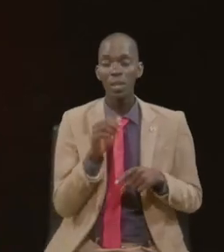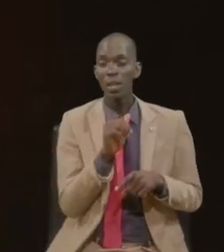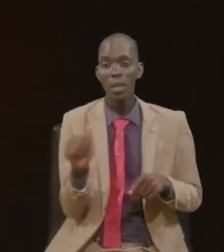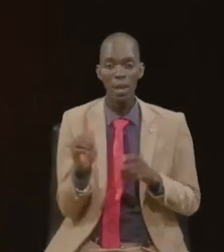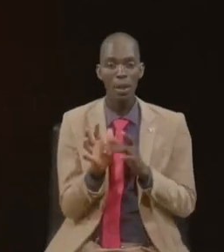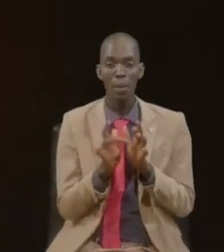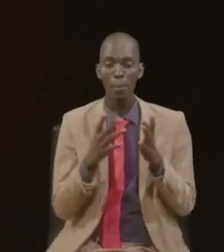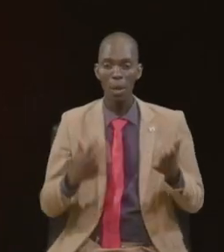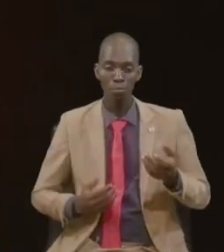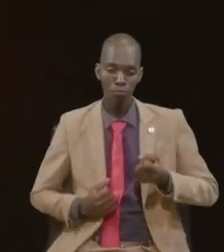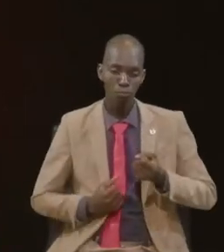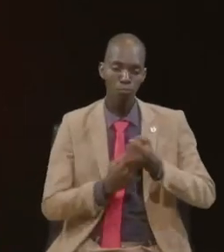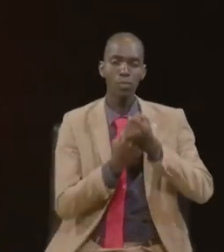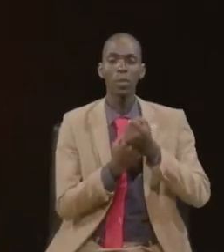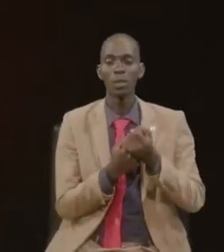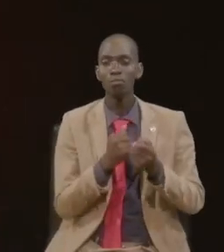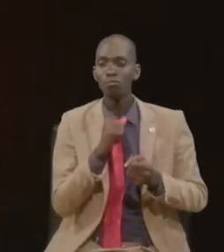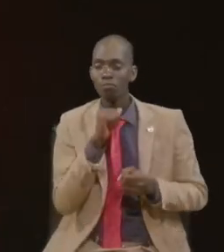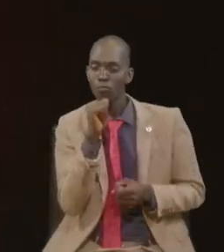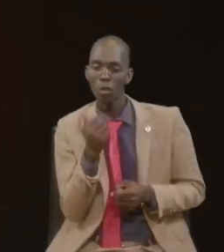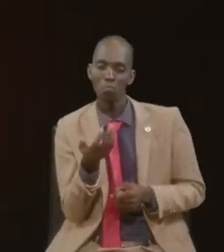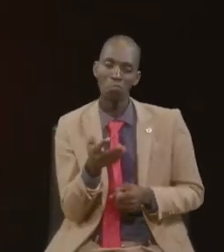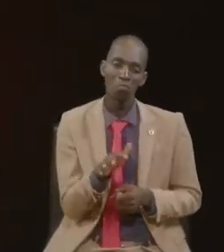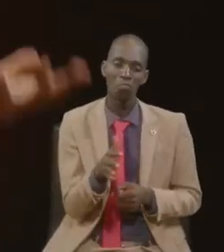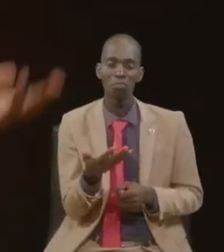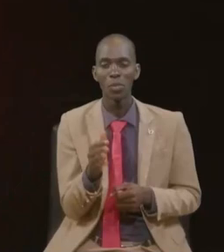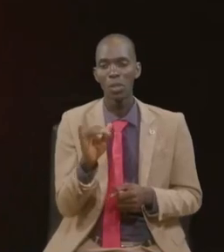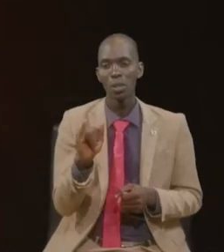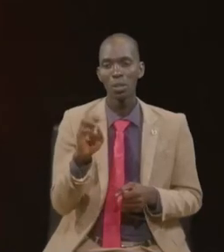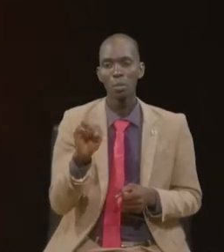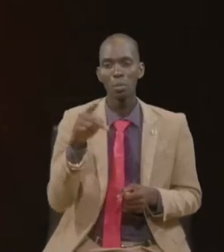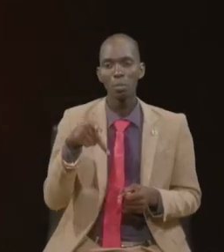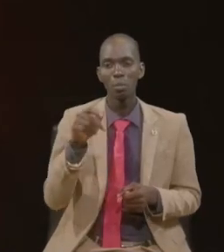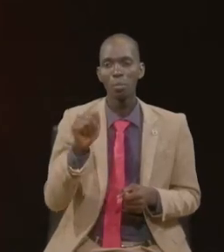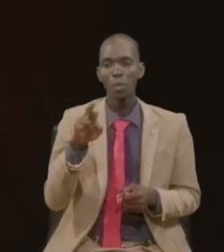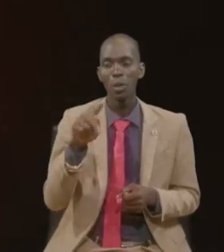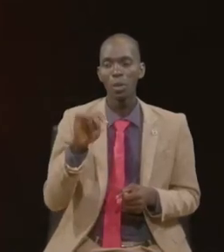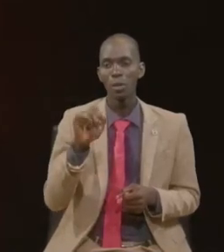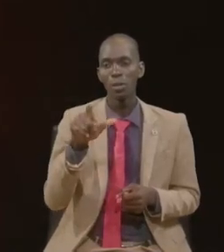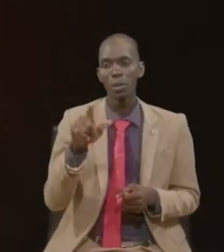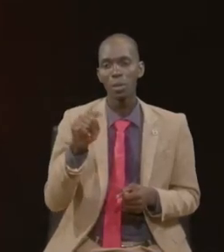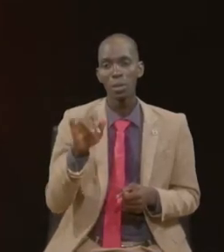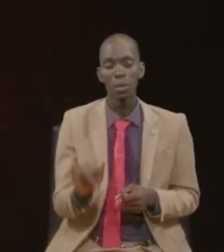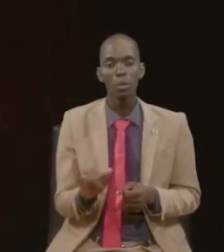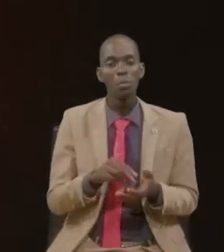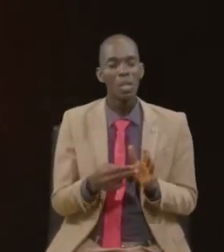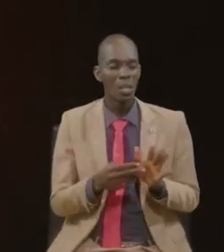selon l'impartialité fondée sur la Bible. Ils ne prennent pas une partie de l'écriture et